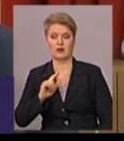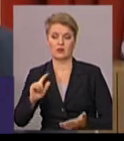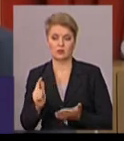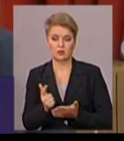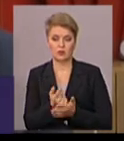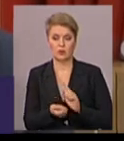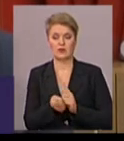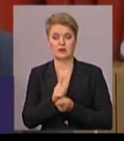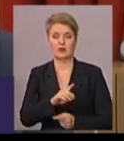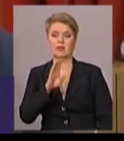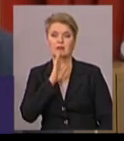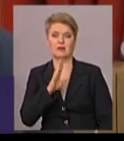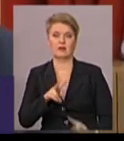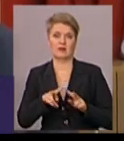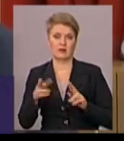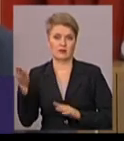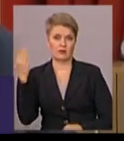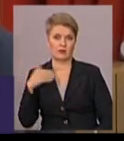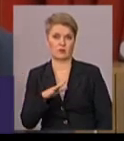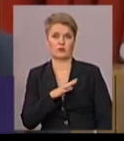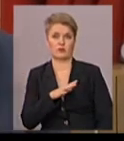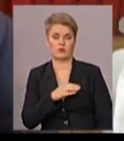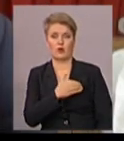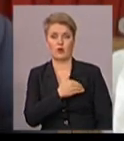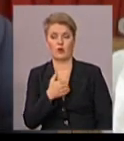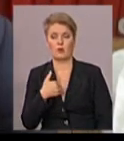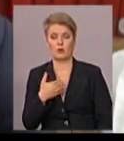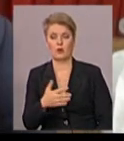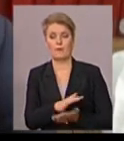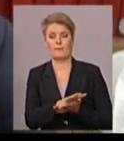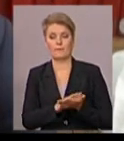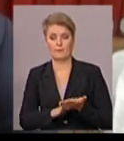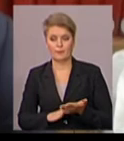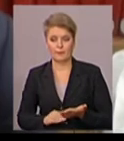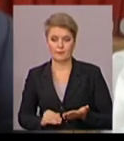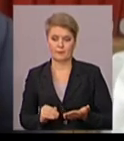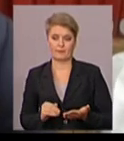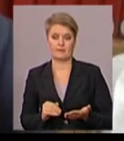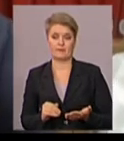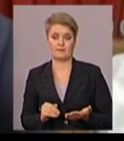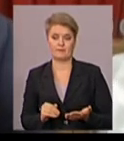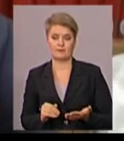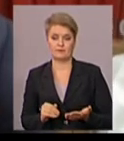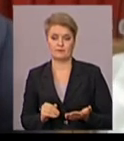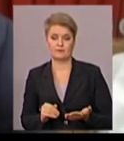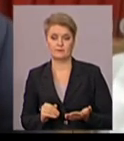знов такою дівчинкою, як була. Я хочу, щоб ми продовжали